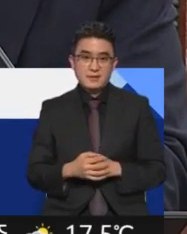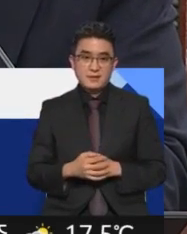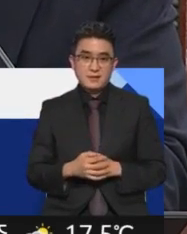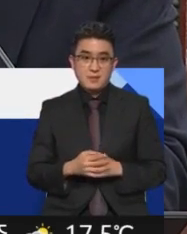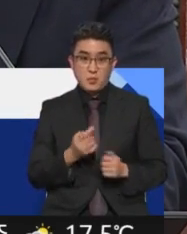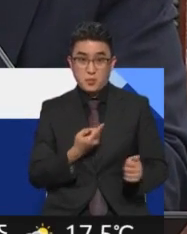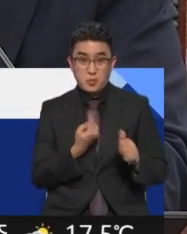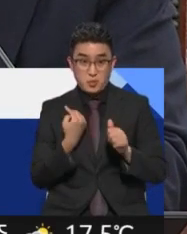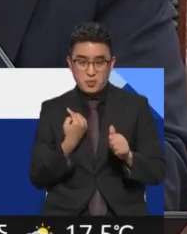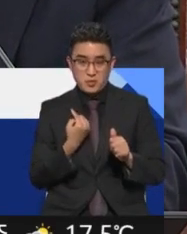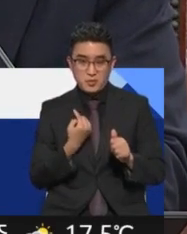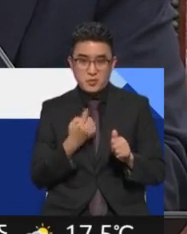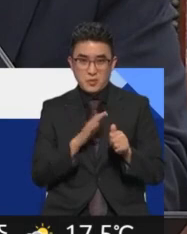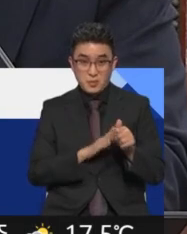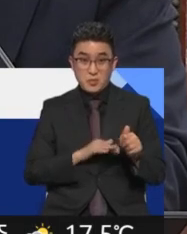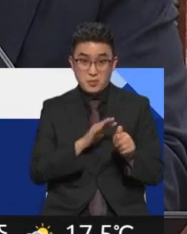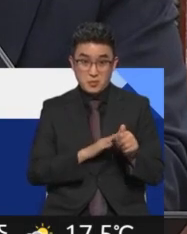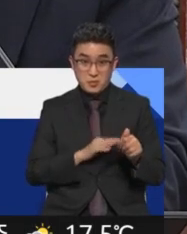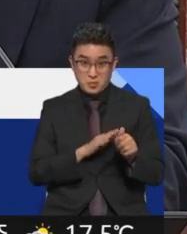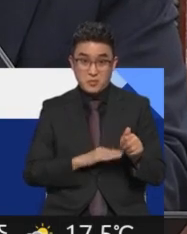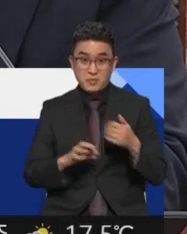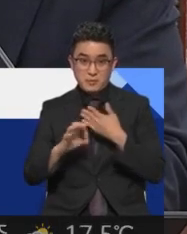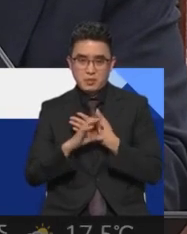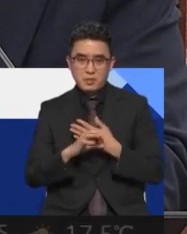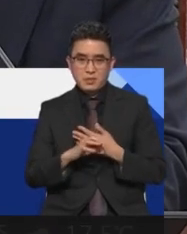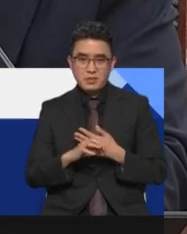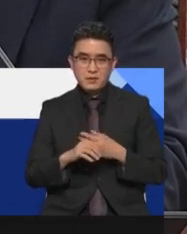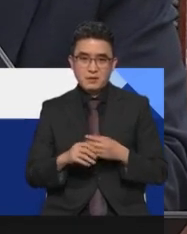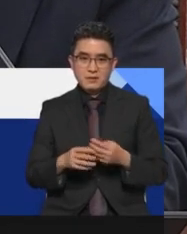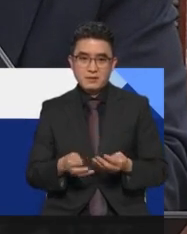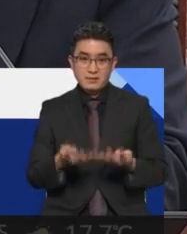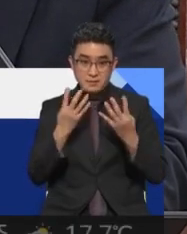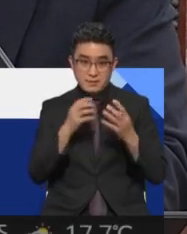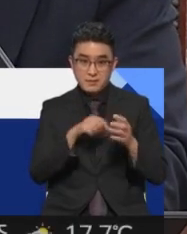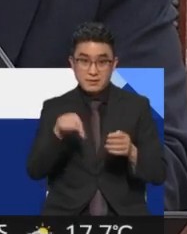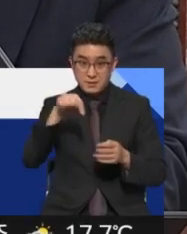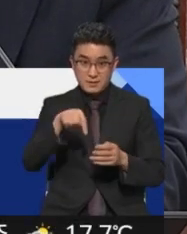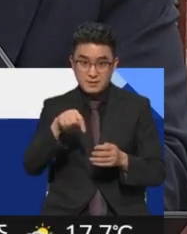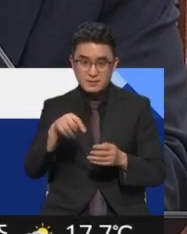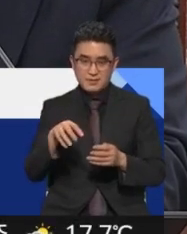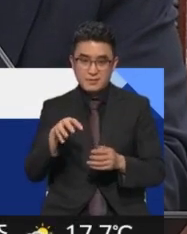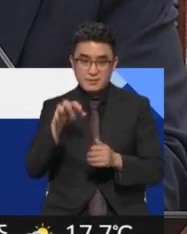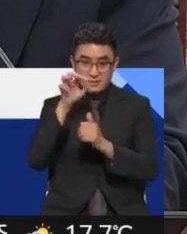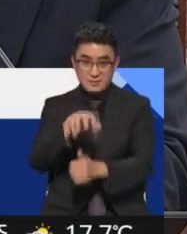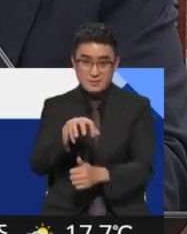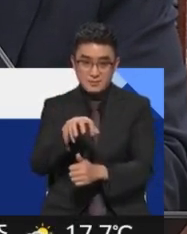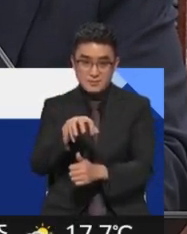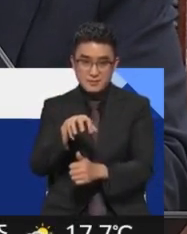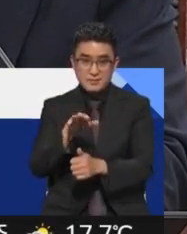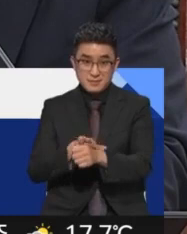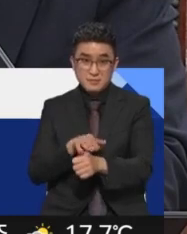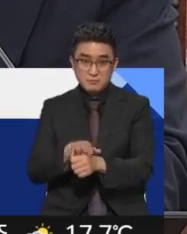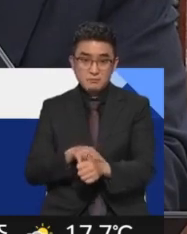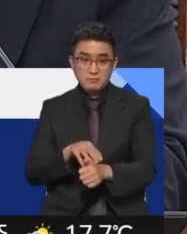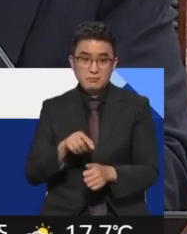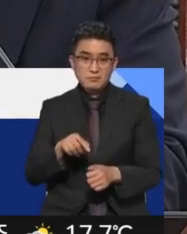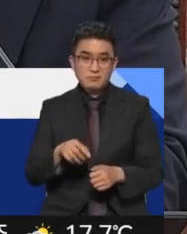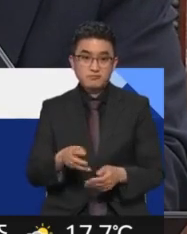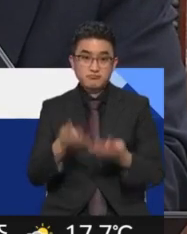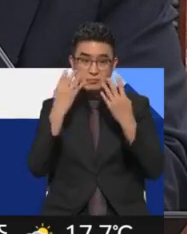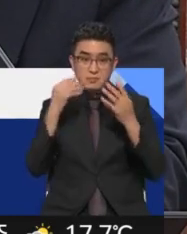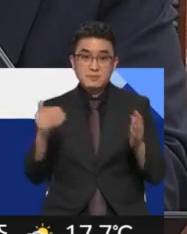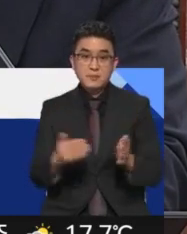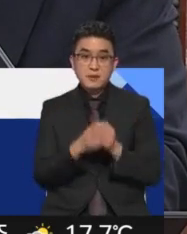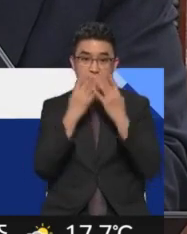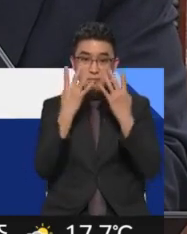오히려 구속을 시켜 놓고 교정시설 안에 가둬놓고 회유를 하지 구속기간이 만료가 돼서 밖으로 나가는